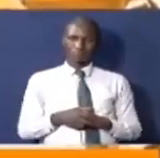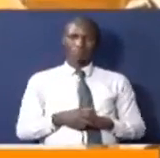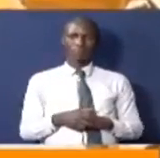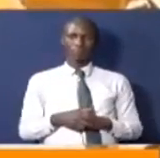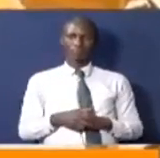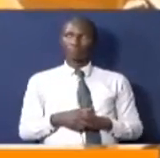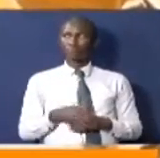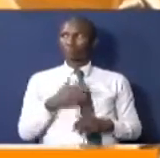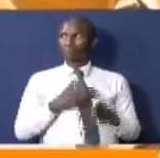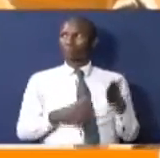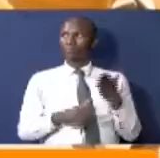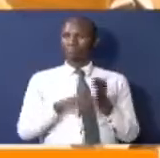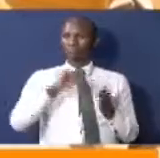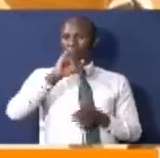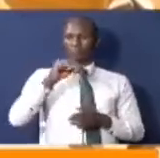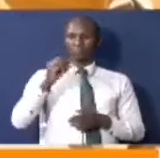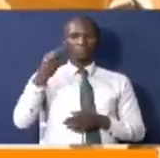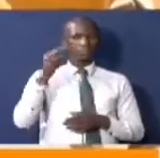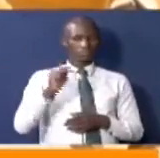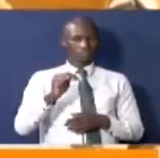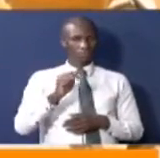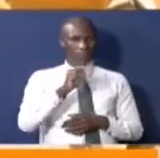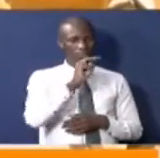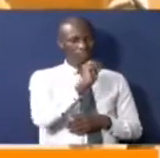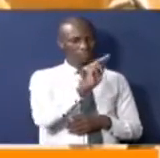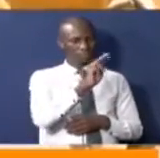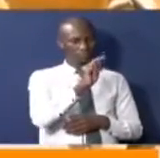Mimi naitwa John Mutia Kutiso.